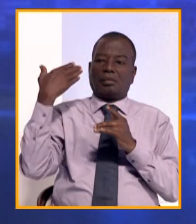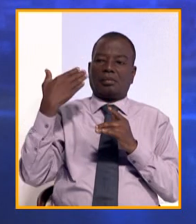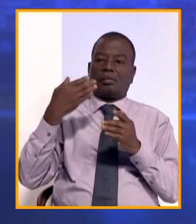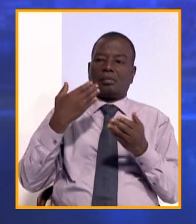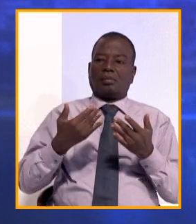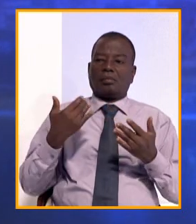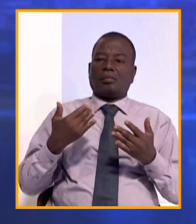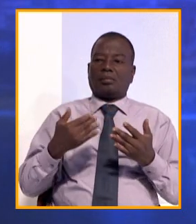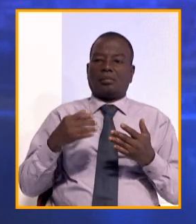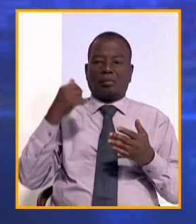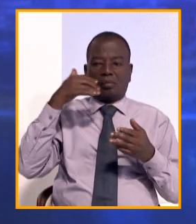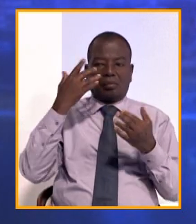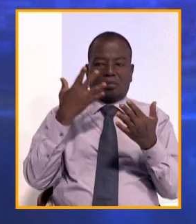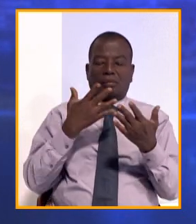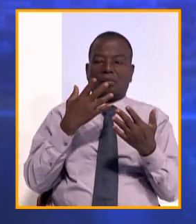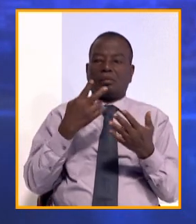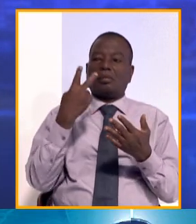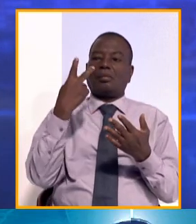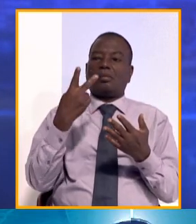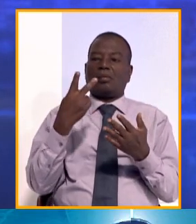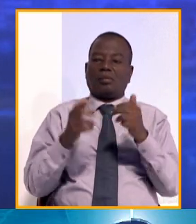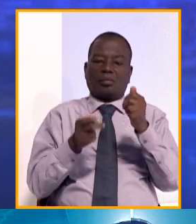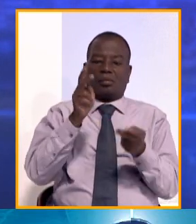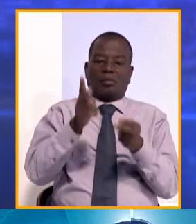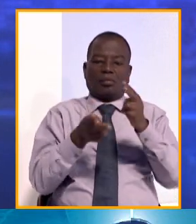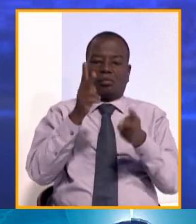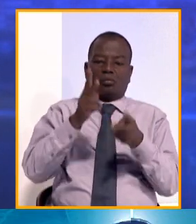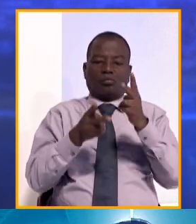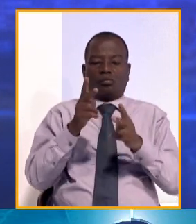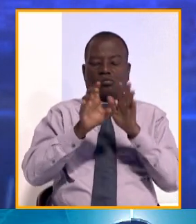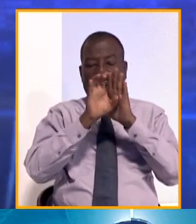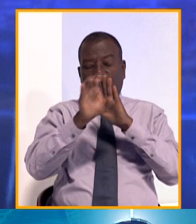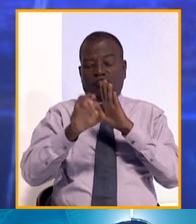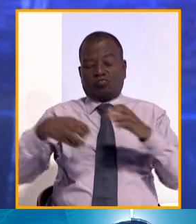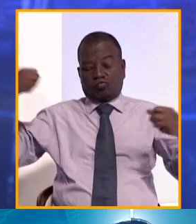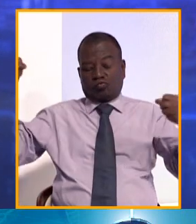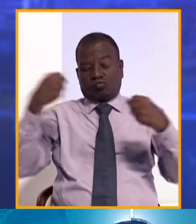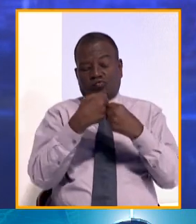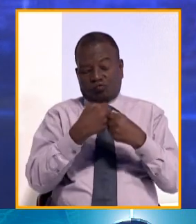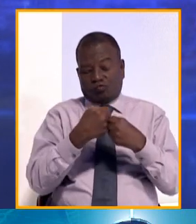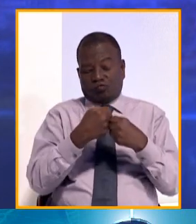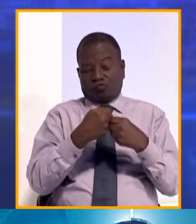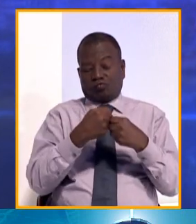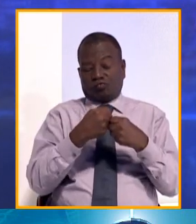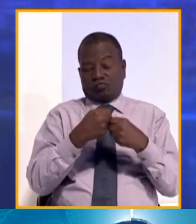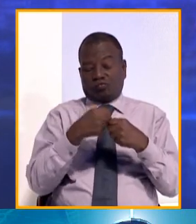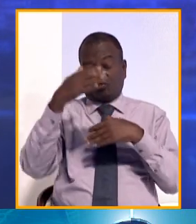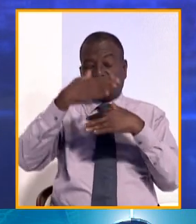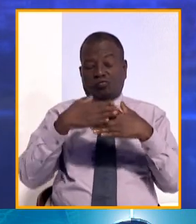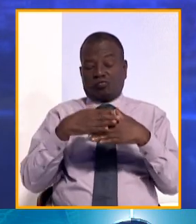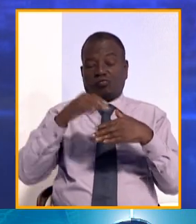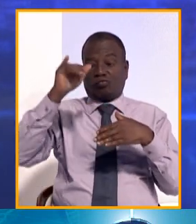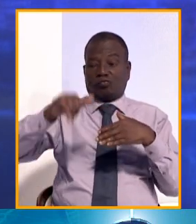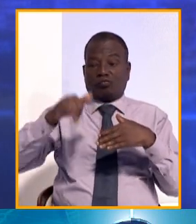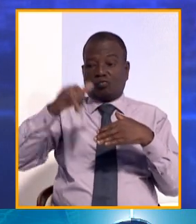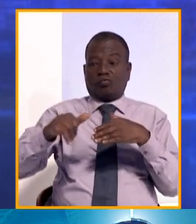où on s'y attendait le moins, deux autocars de transport se sont heurtés frontalement, non loin de Yamoussoukro, faisant 14 morts